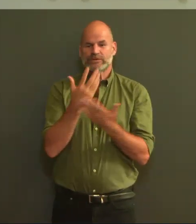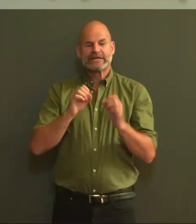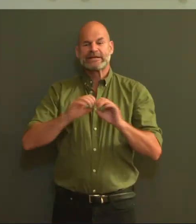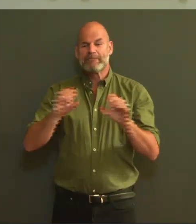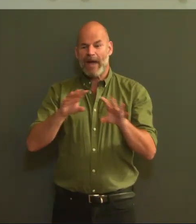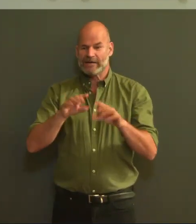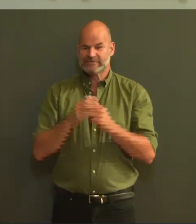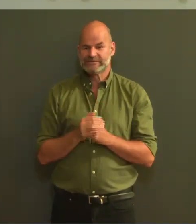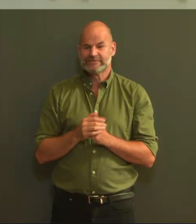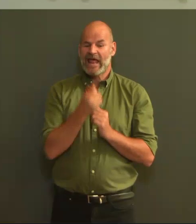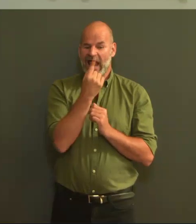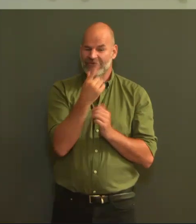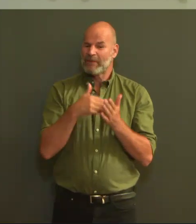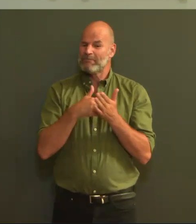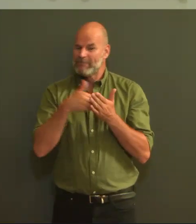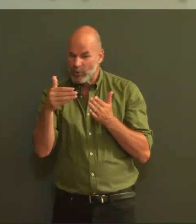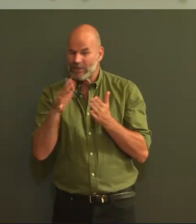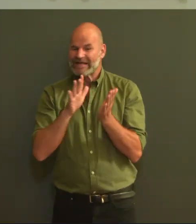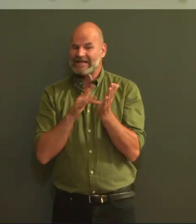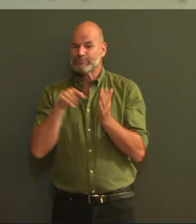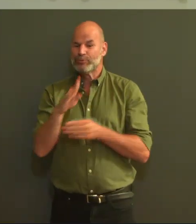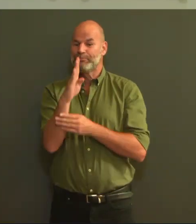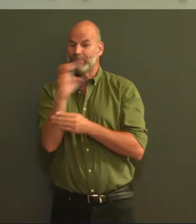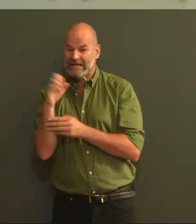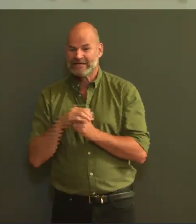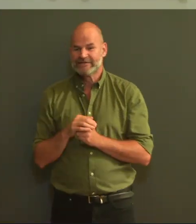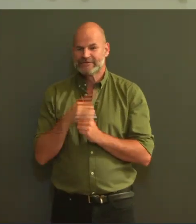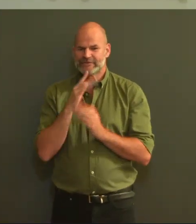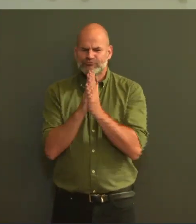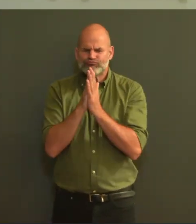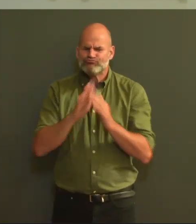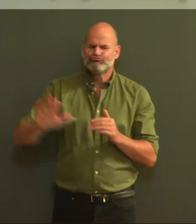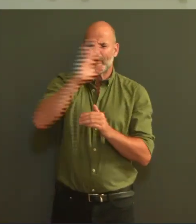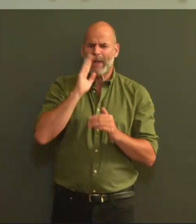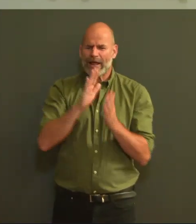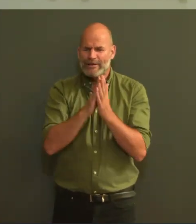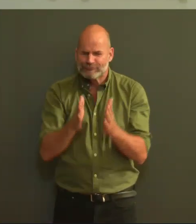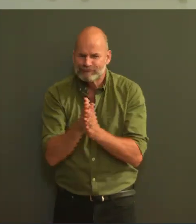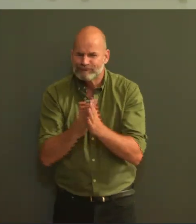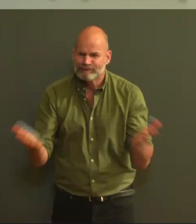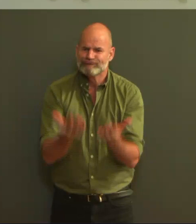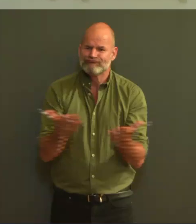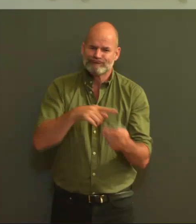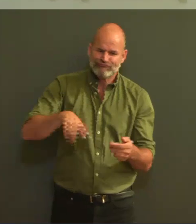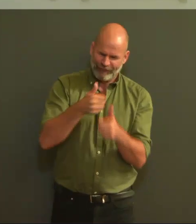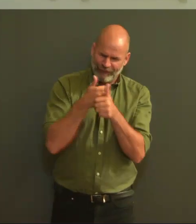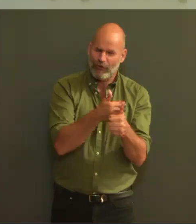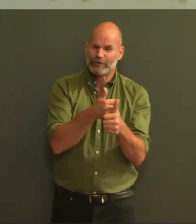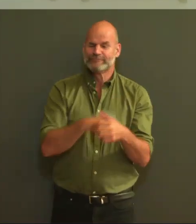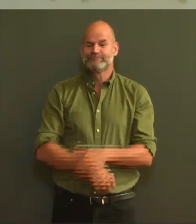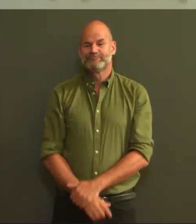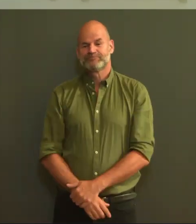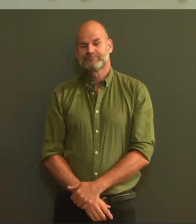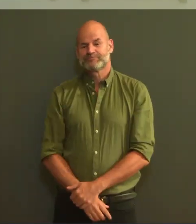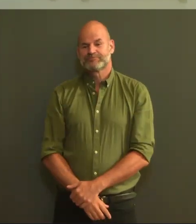11miljoenredenen.be. Hiermee willen we alle Belgen nog eens extra aanmoedigen om de 6 gouden regels te blijven volhouden. En deze 6